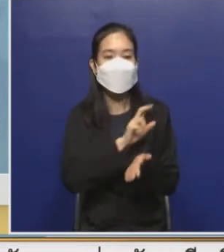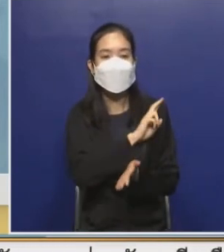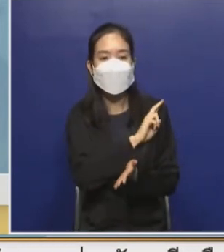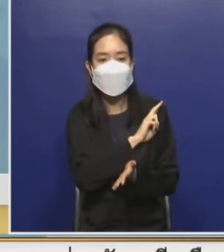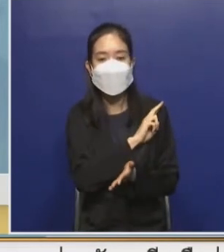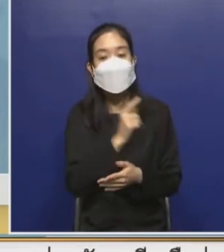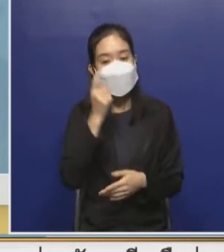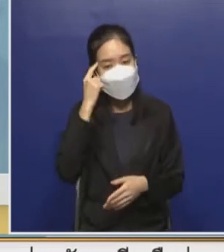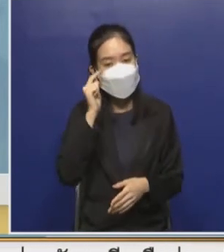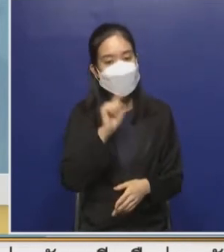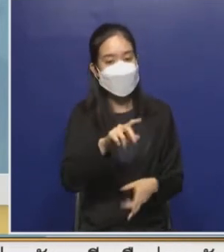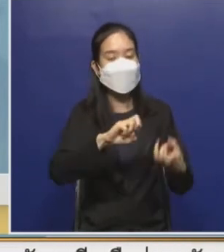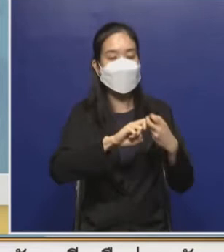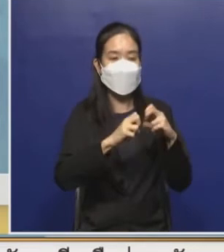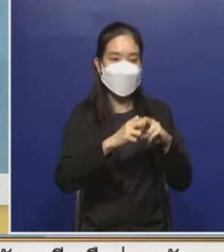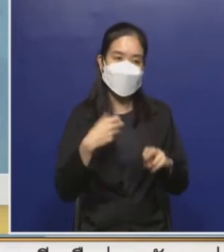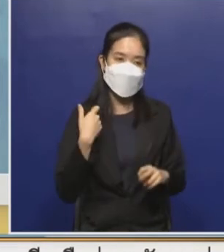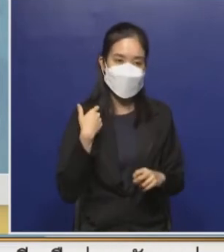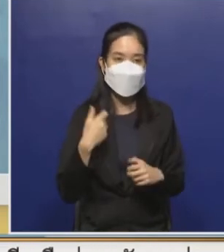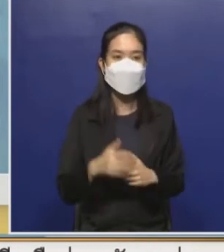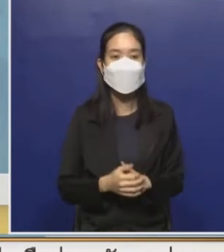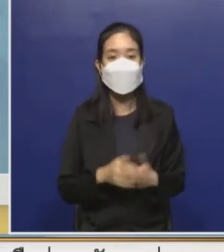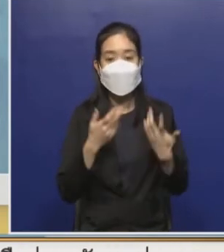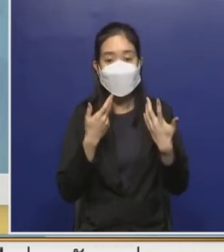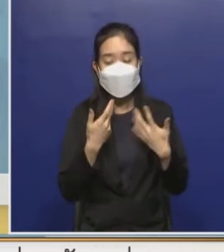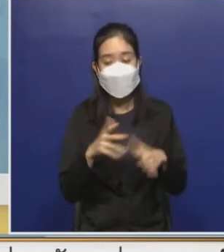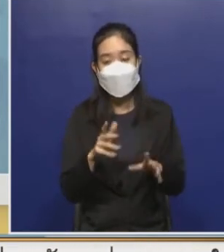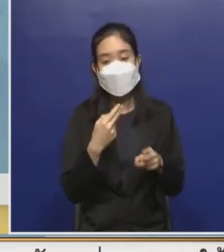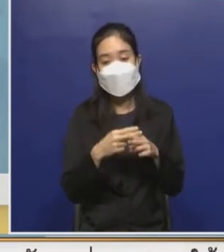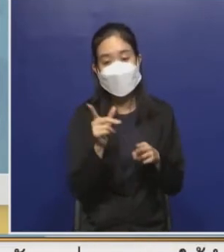ประเด็ที่ 2สำรงานการตรวเงินเป็ดิน